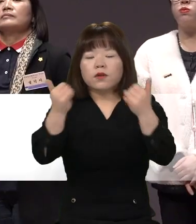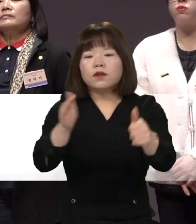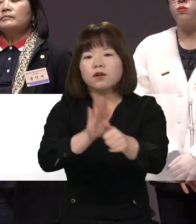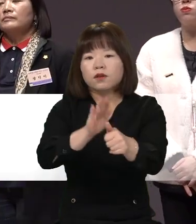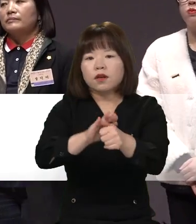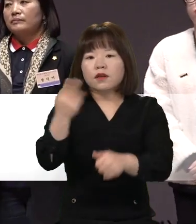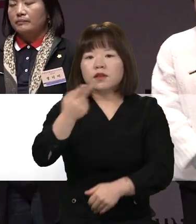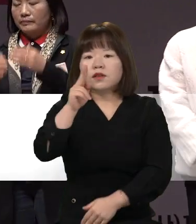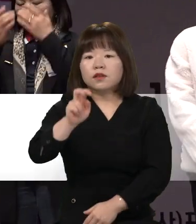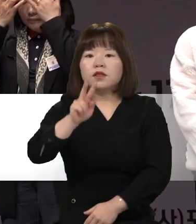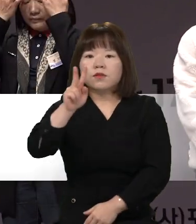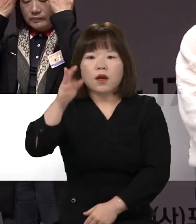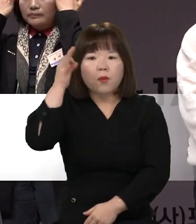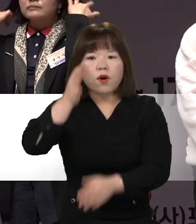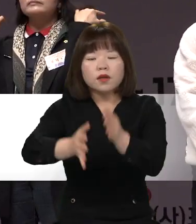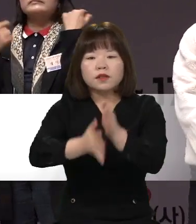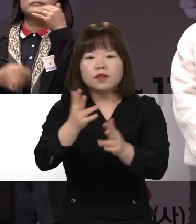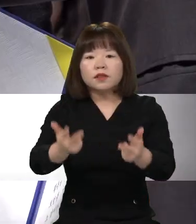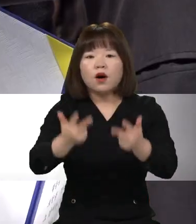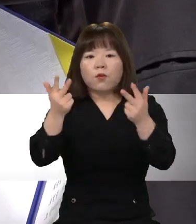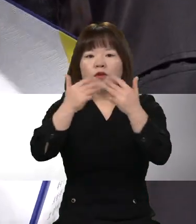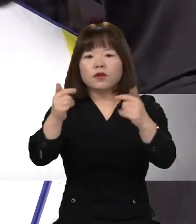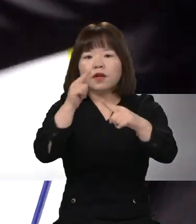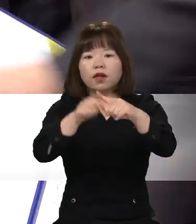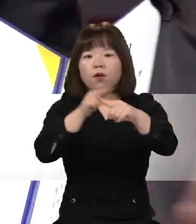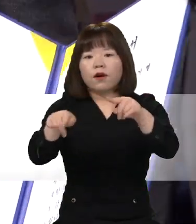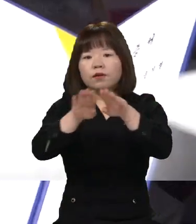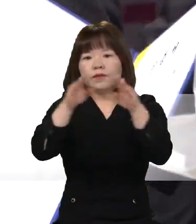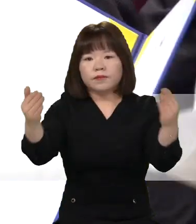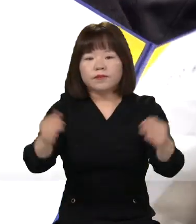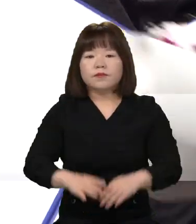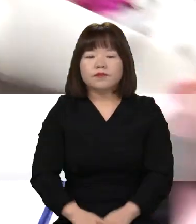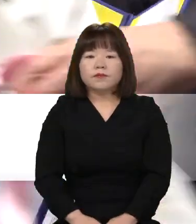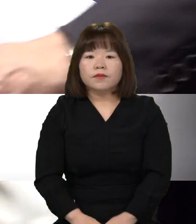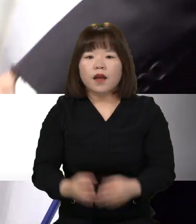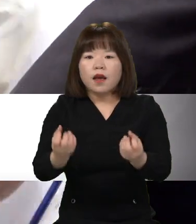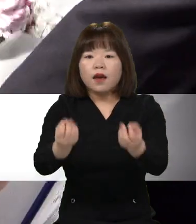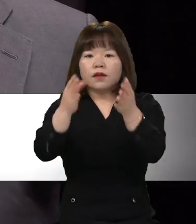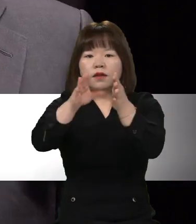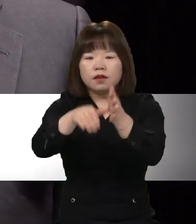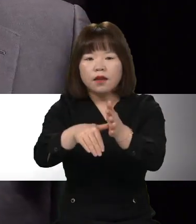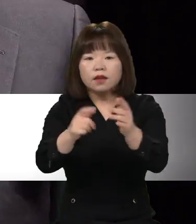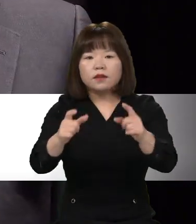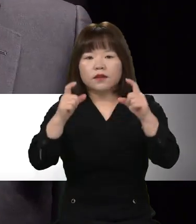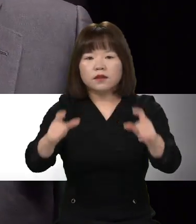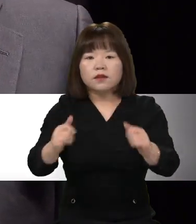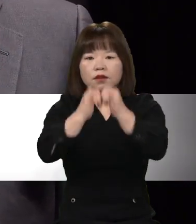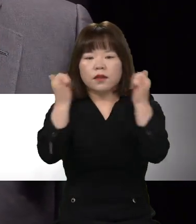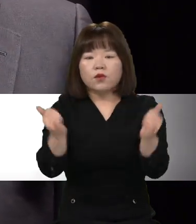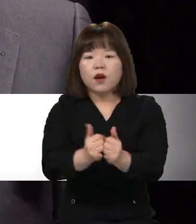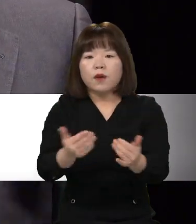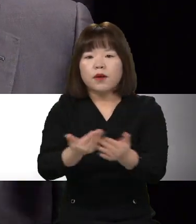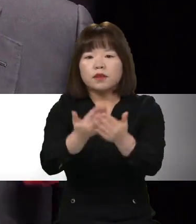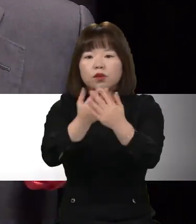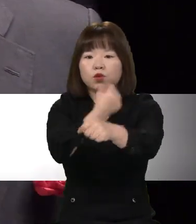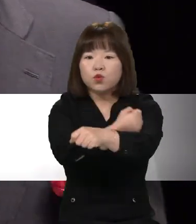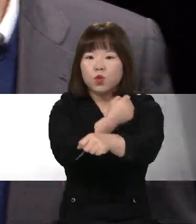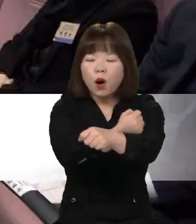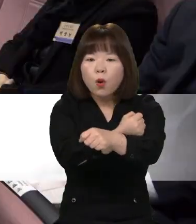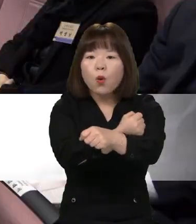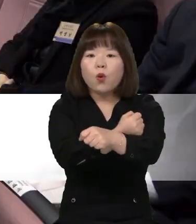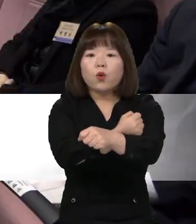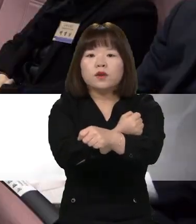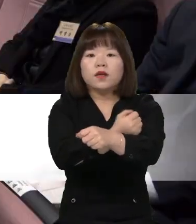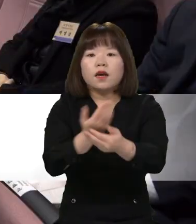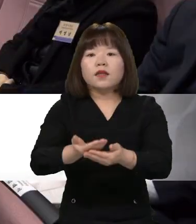격려하는 2022 포항시 자원봉사자들 회가 열렸습니다 행사에서는 지역사회 발전에 이바지하고